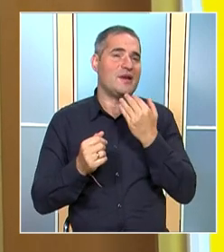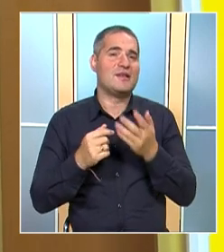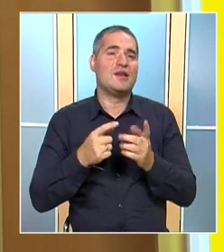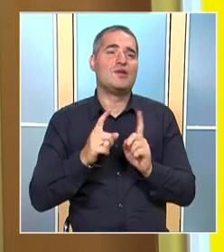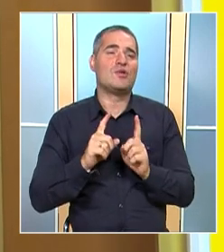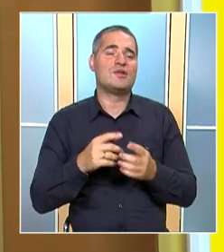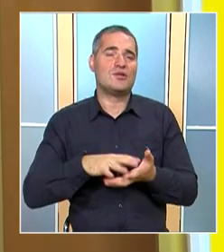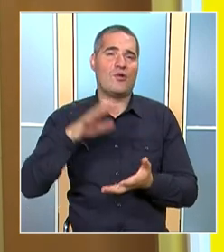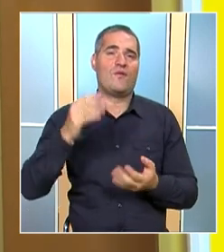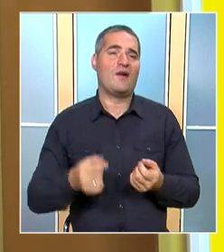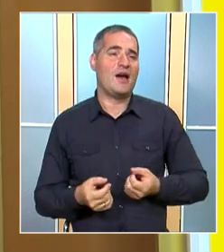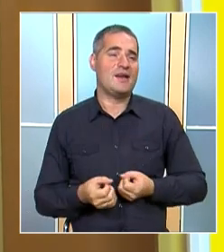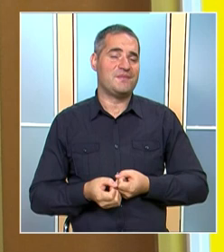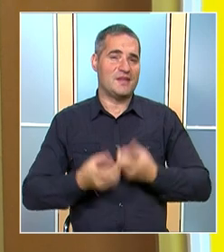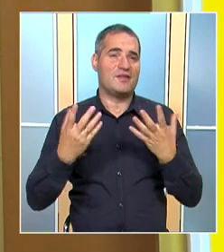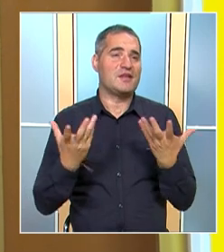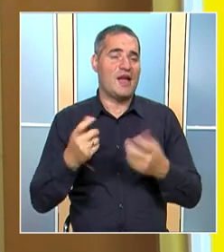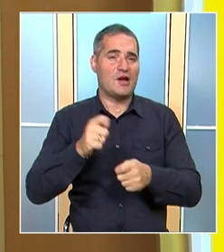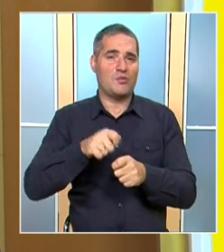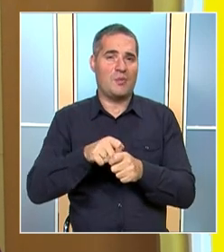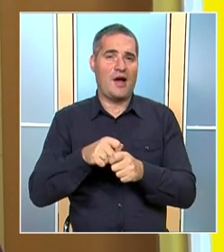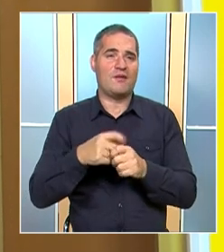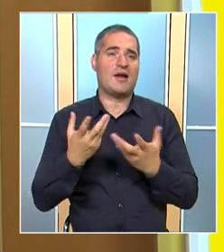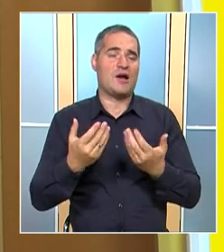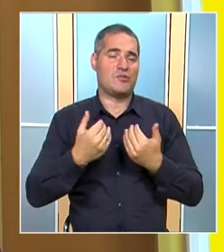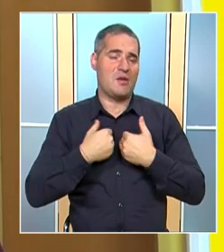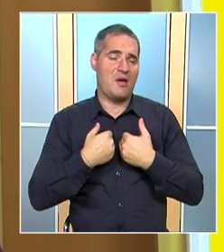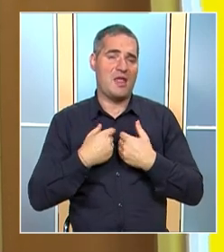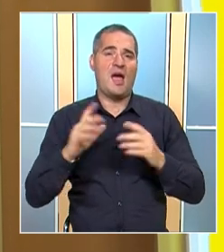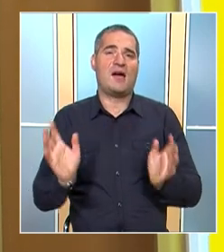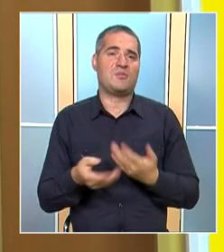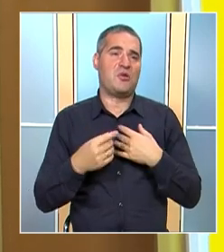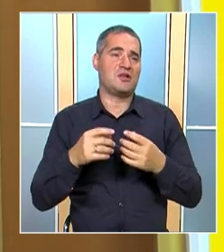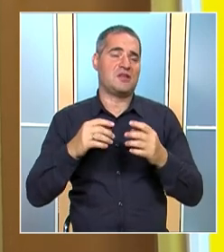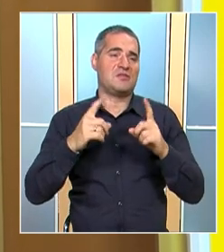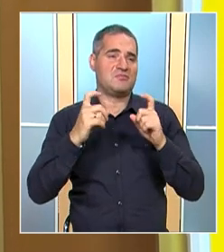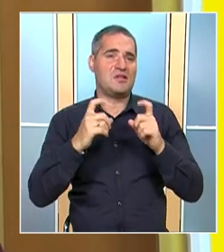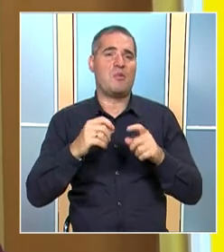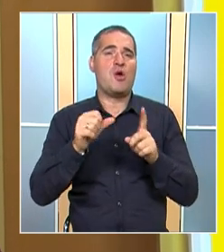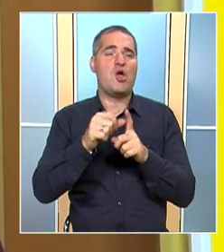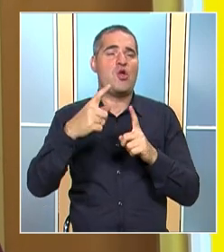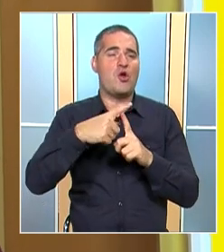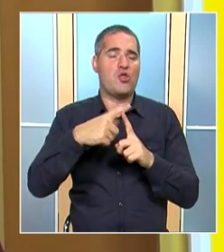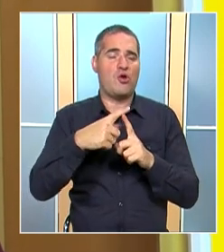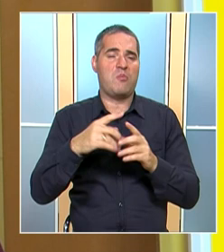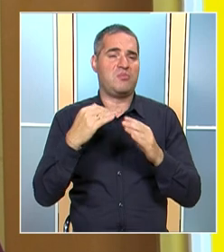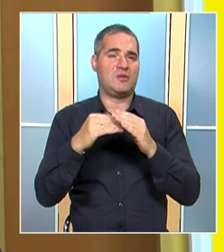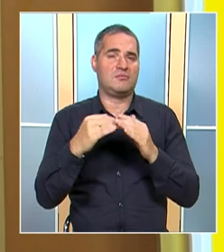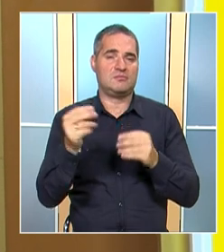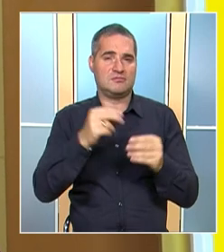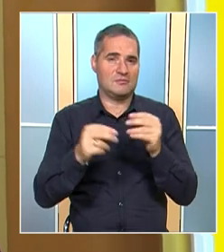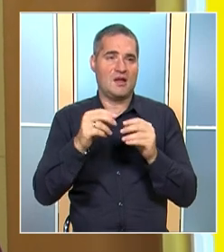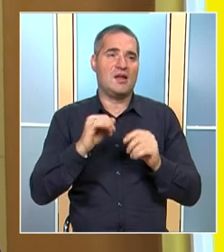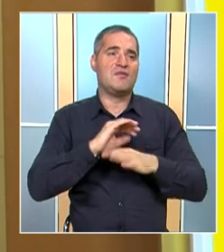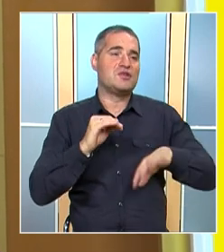чак толкова измисли, както го правят, така и на мене. Аз почнах да снимам в YouTube и ми